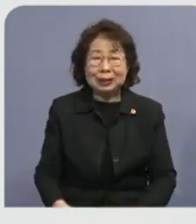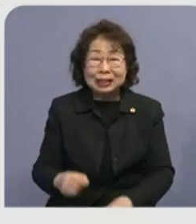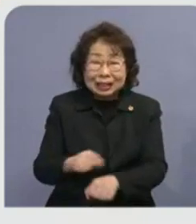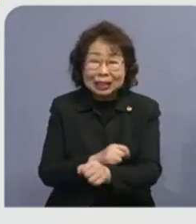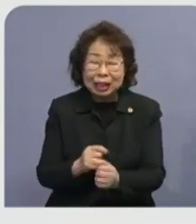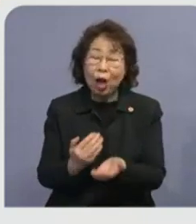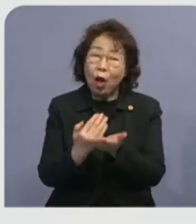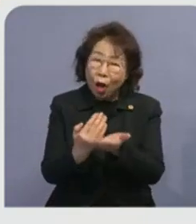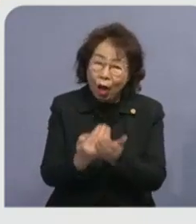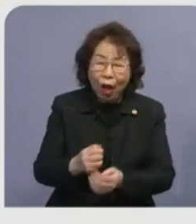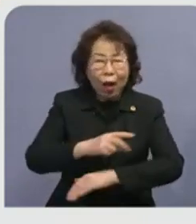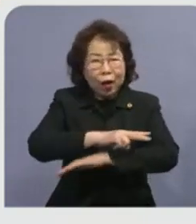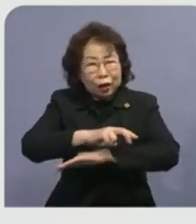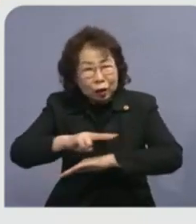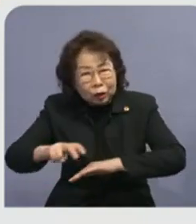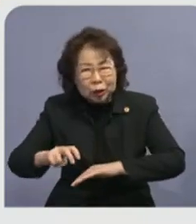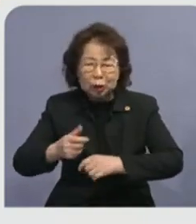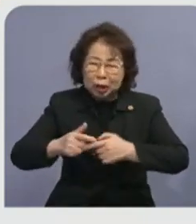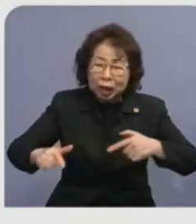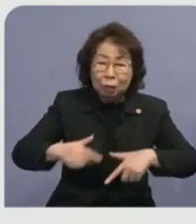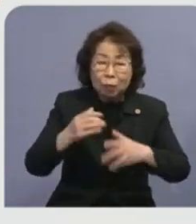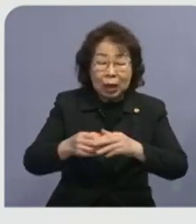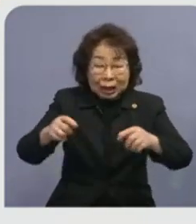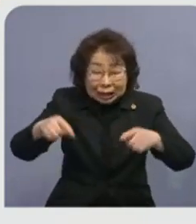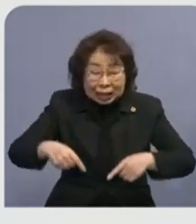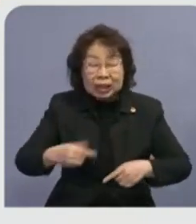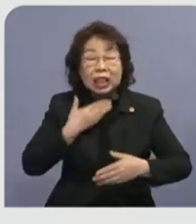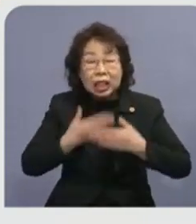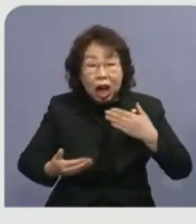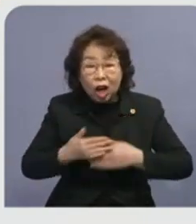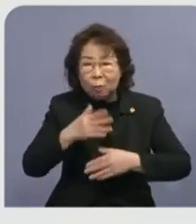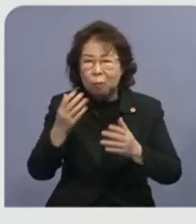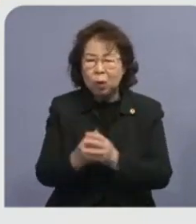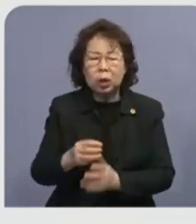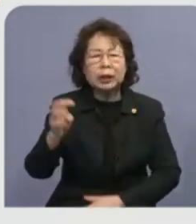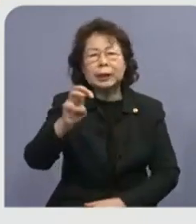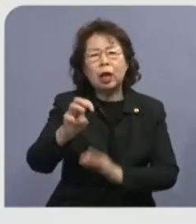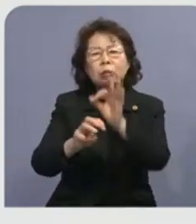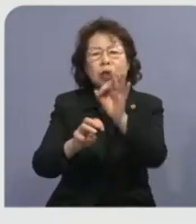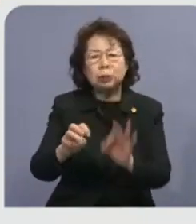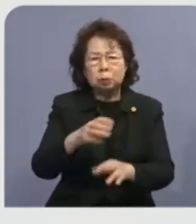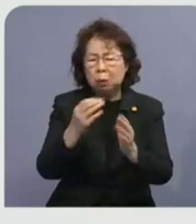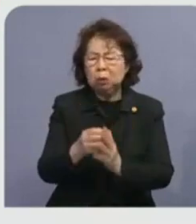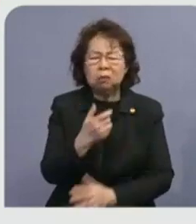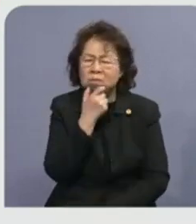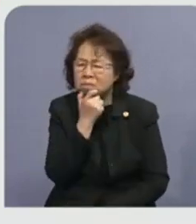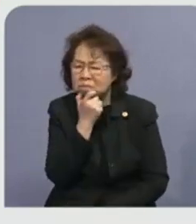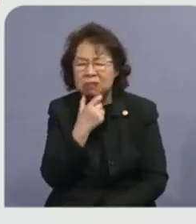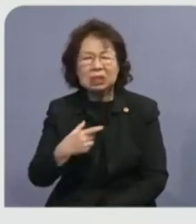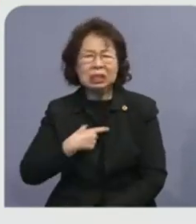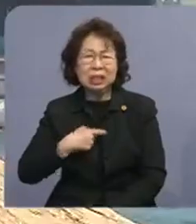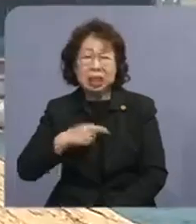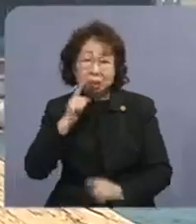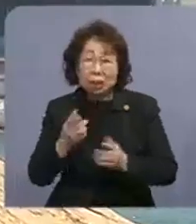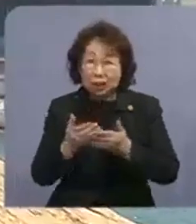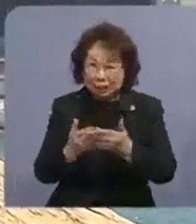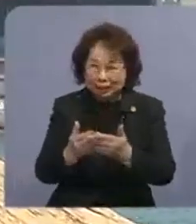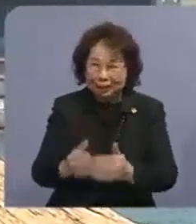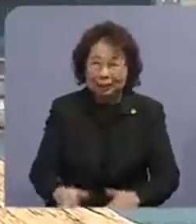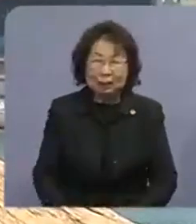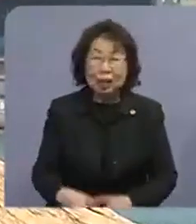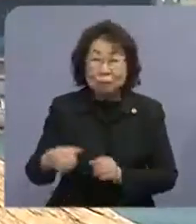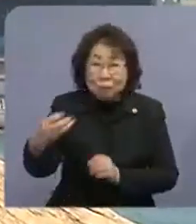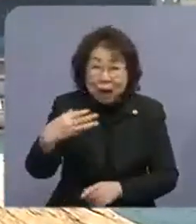특히 서핑과 해수욕 요트 등 직접적인 여가 활동은 약 30%가 하지 않겠다고 했습니다